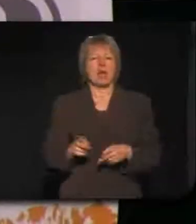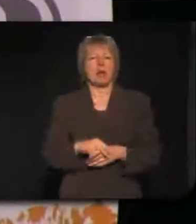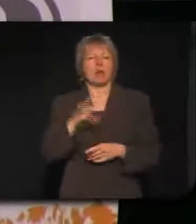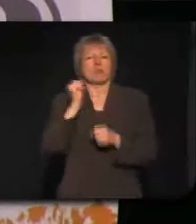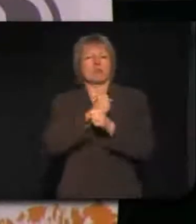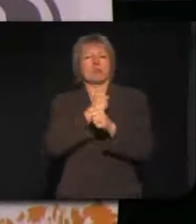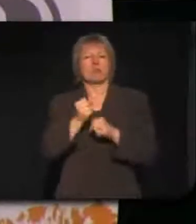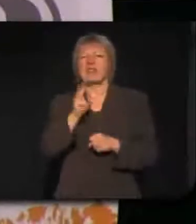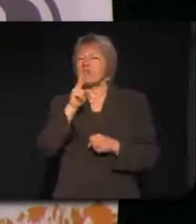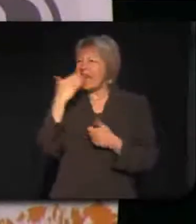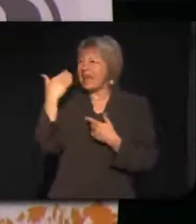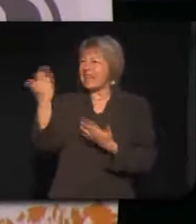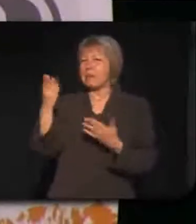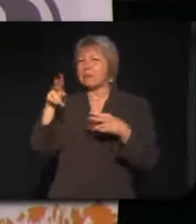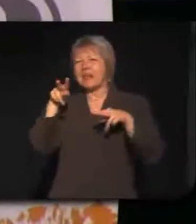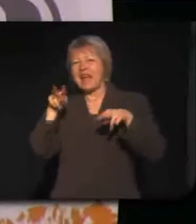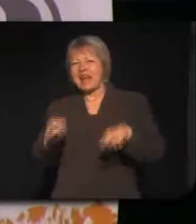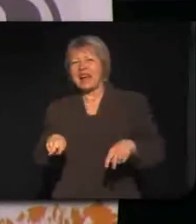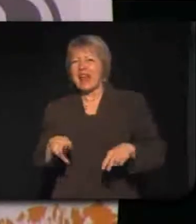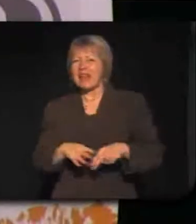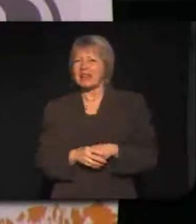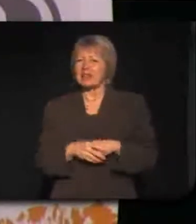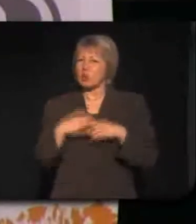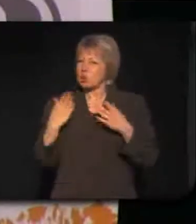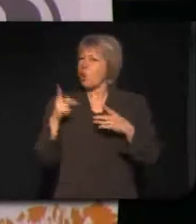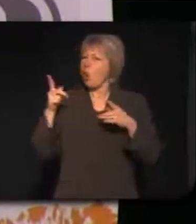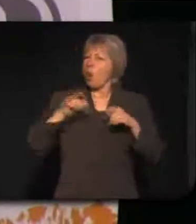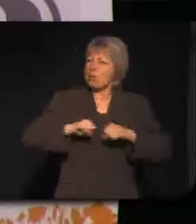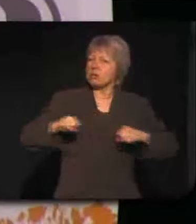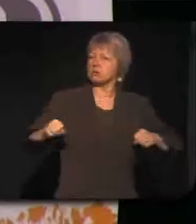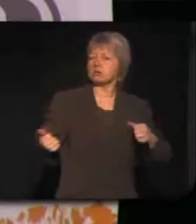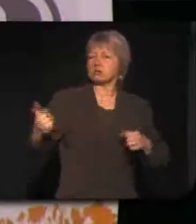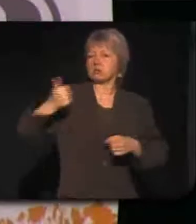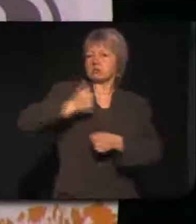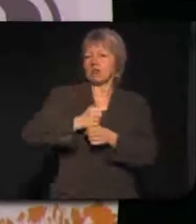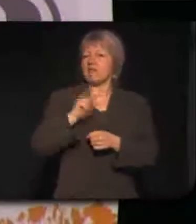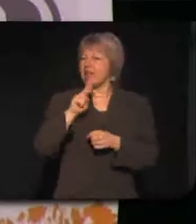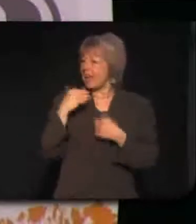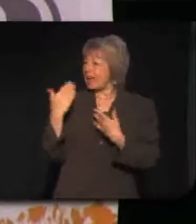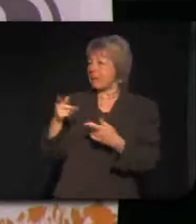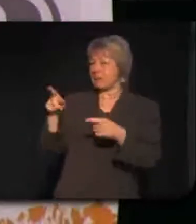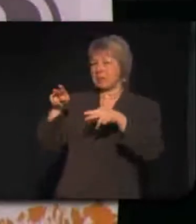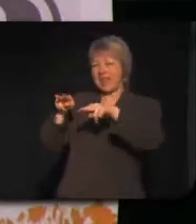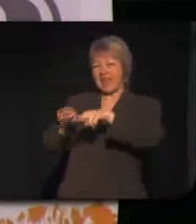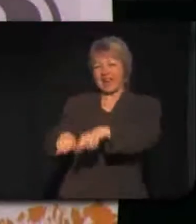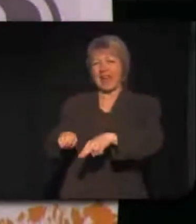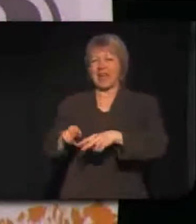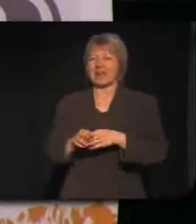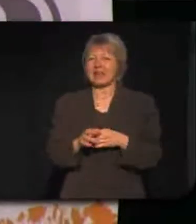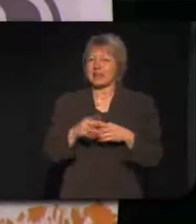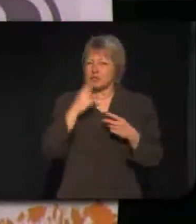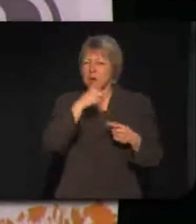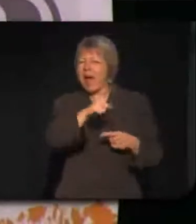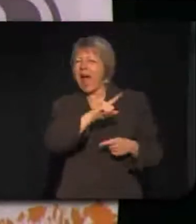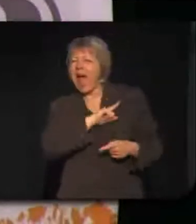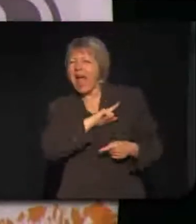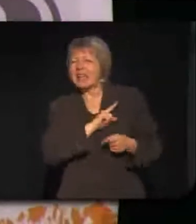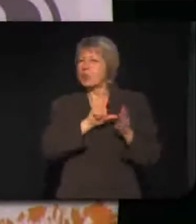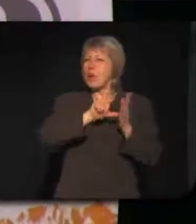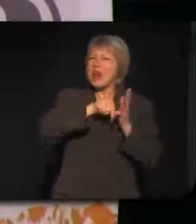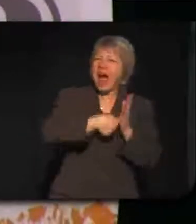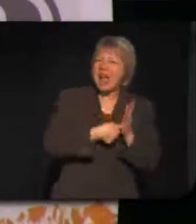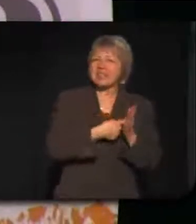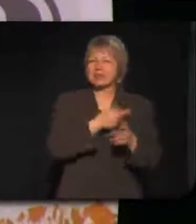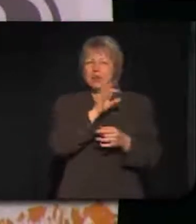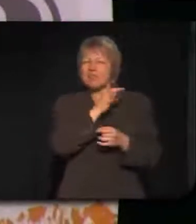wer gibt ihnen das Recht sich über das Recht zu stellen wer gibt ihnen das Recht sich über Eignung Leistung und Befähigung und